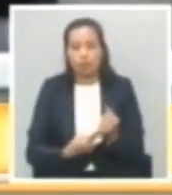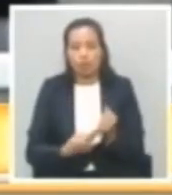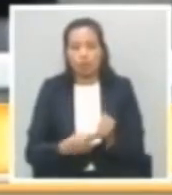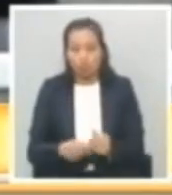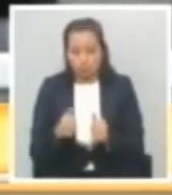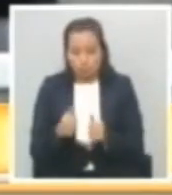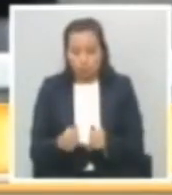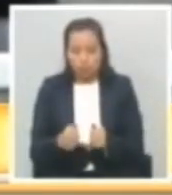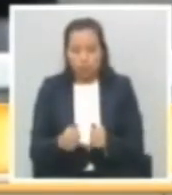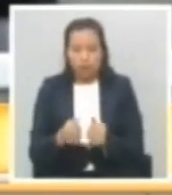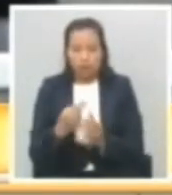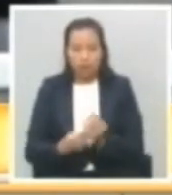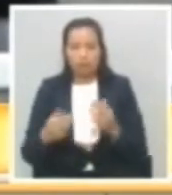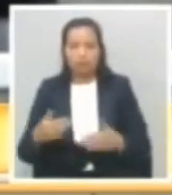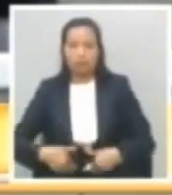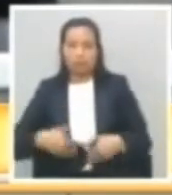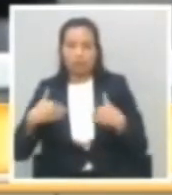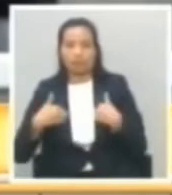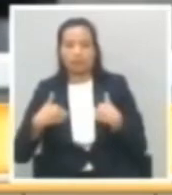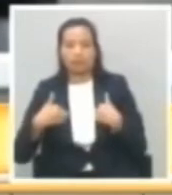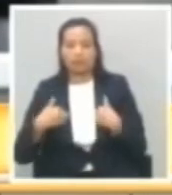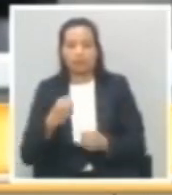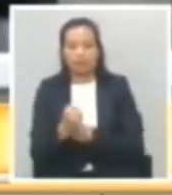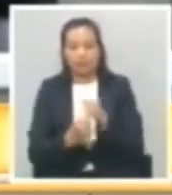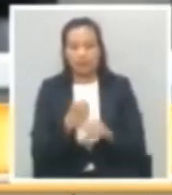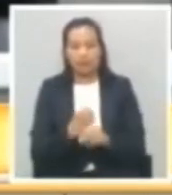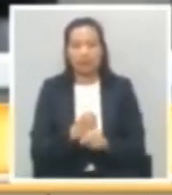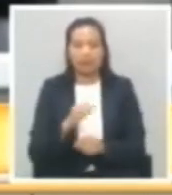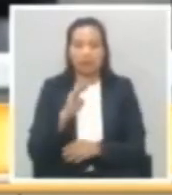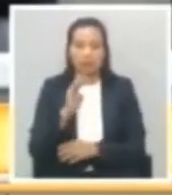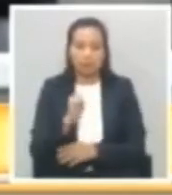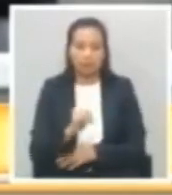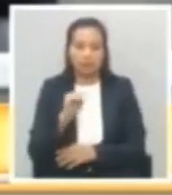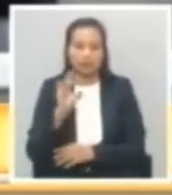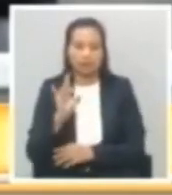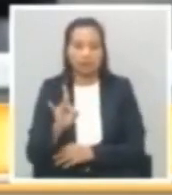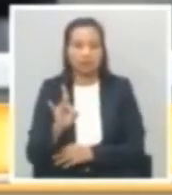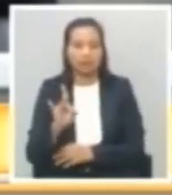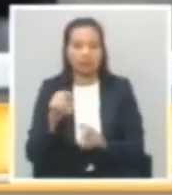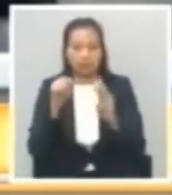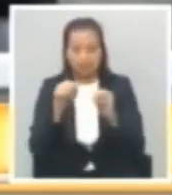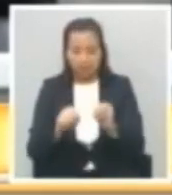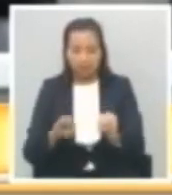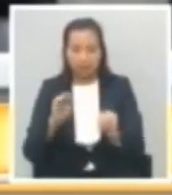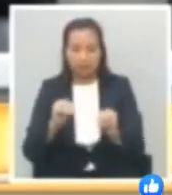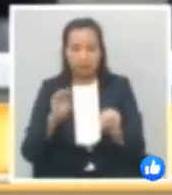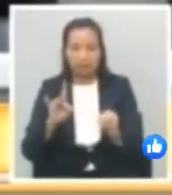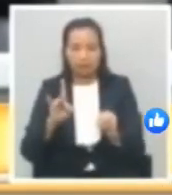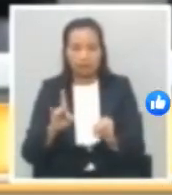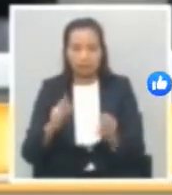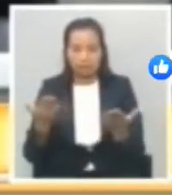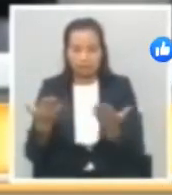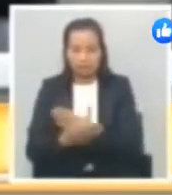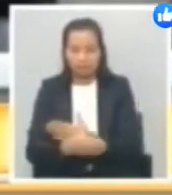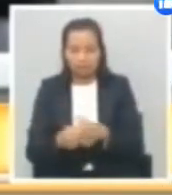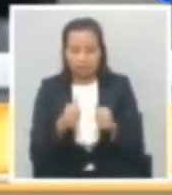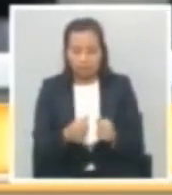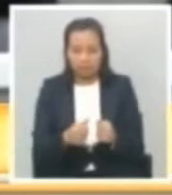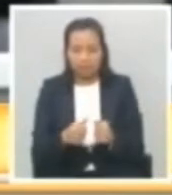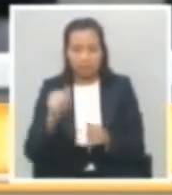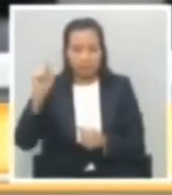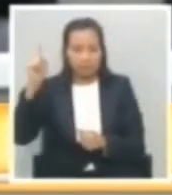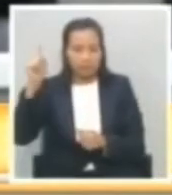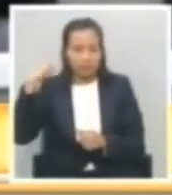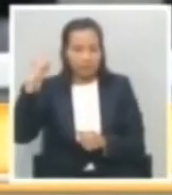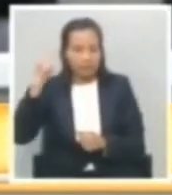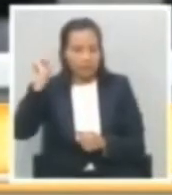บ.แพ่งและพาณิชย์มาตรา1448ซึ่งถ้าเราเปลี่ยนเพียงแค่คู่สมรสเป็นเรื่องระหว่างชายหญิ